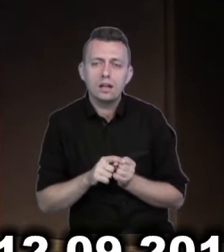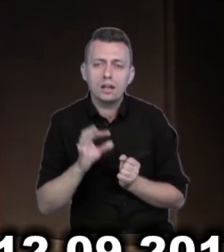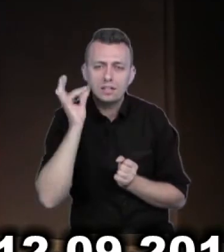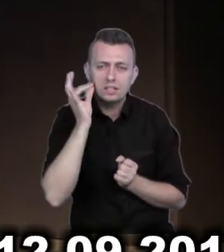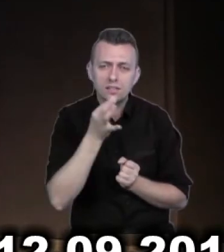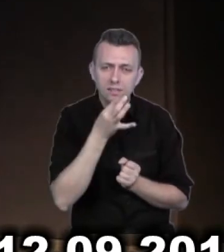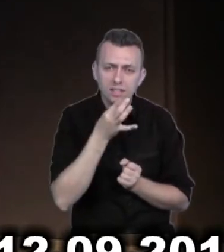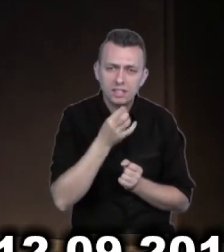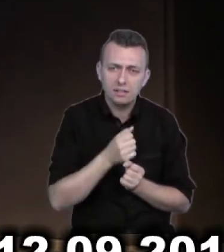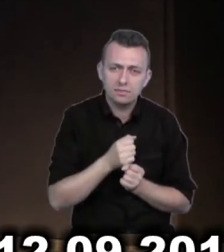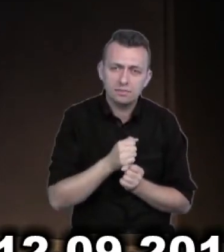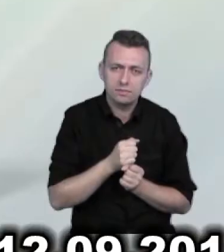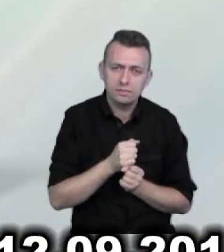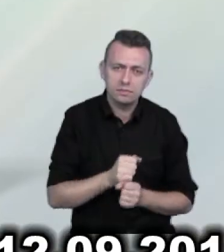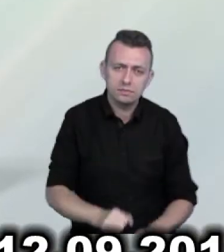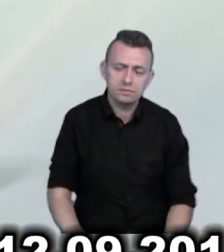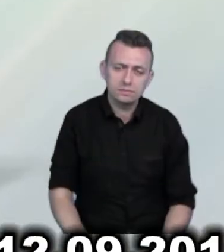daj pokój przysięgom.